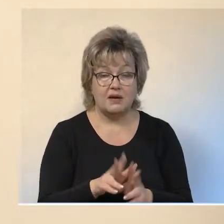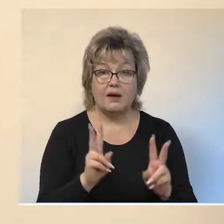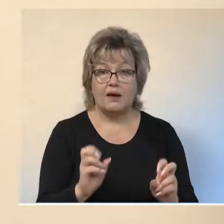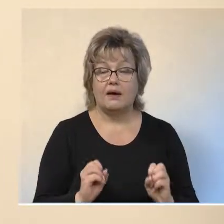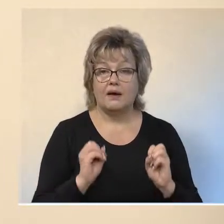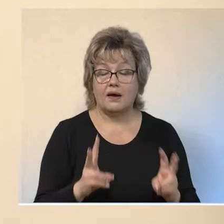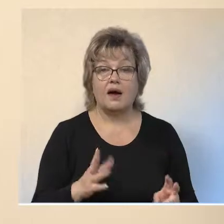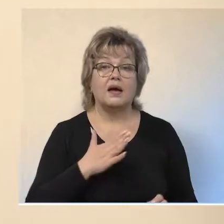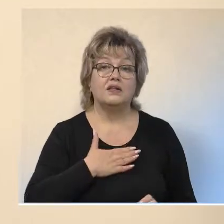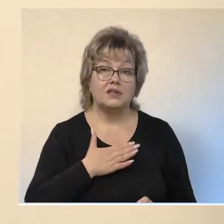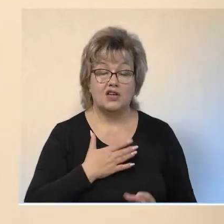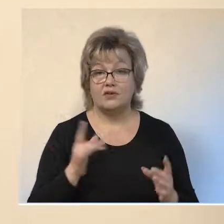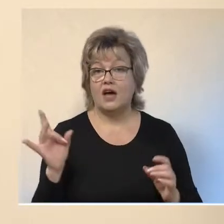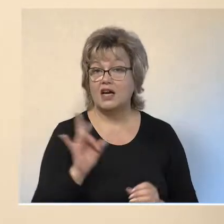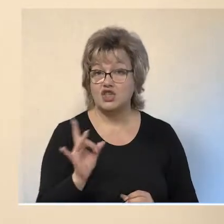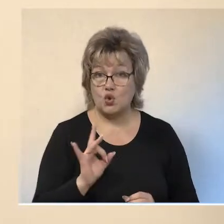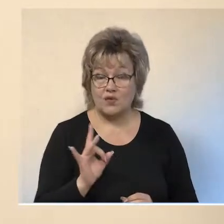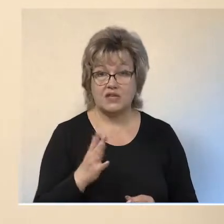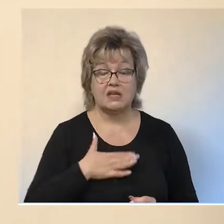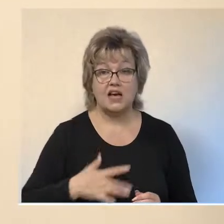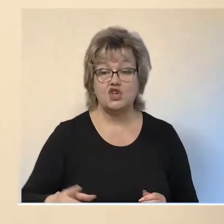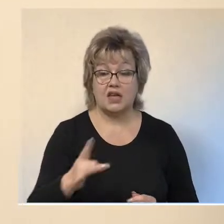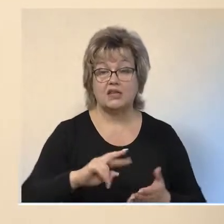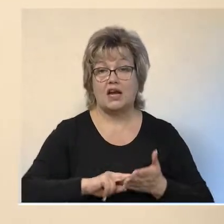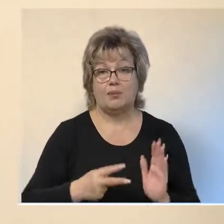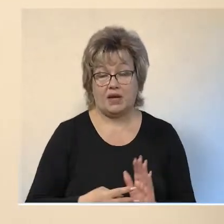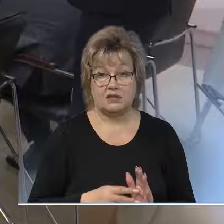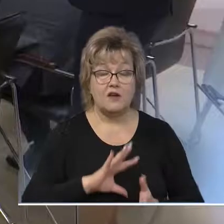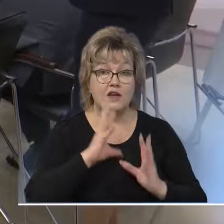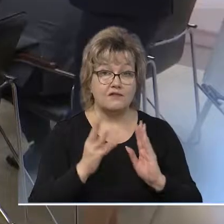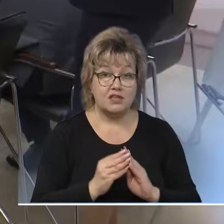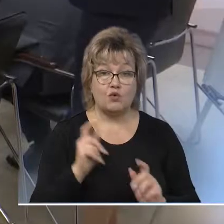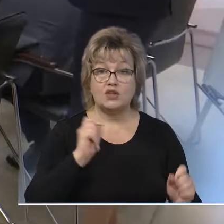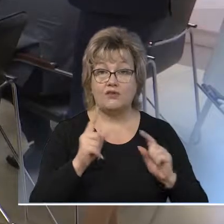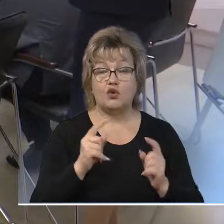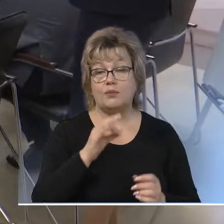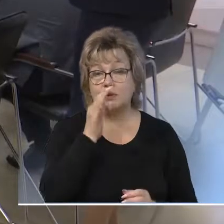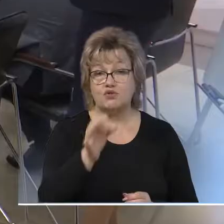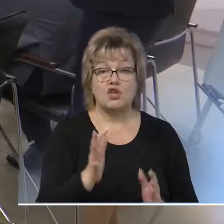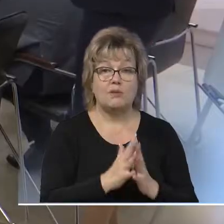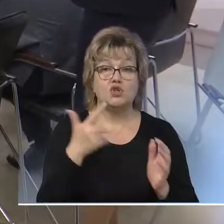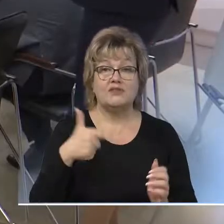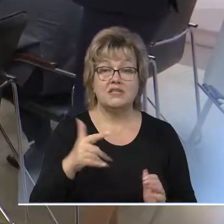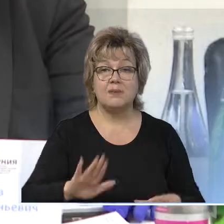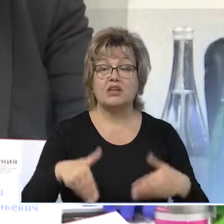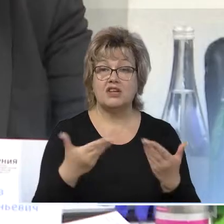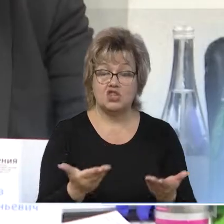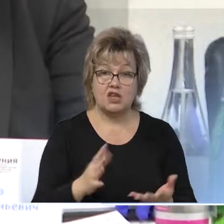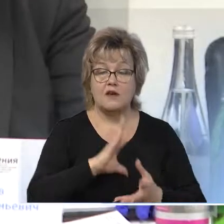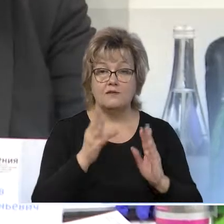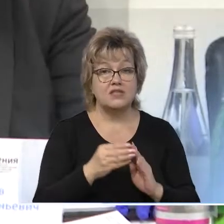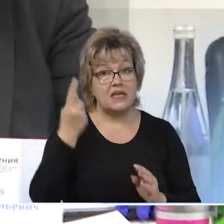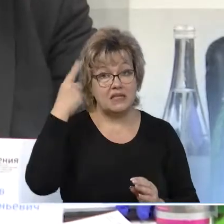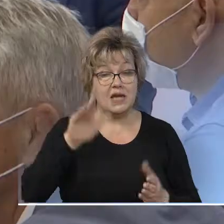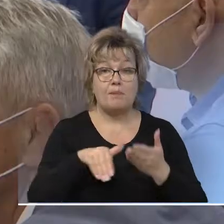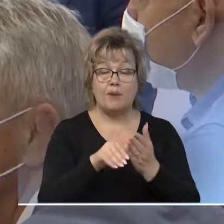ну, как наш вот ростовский, наш региональный проект. Всего же на форуме прозвучало больше 20 предложений.